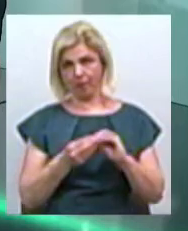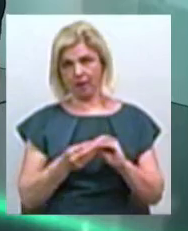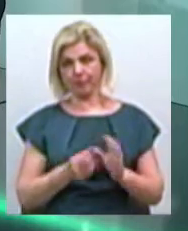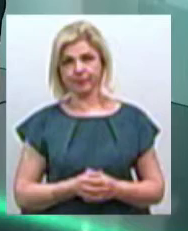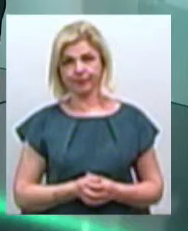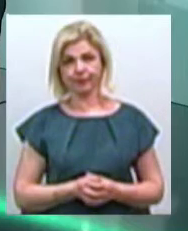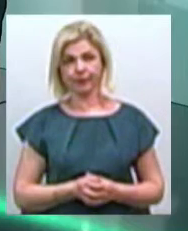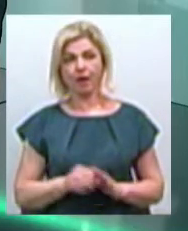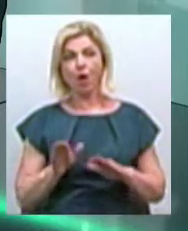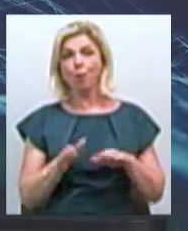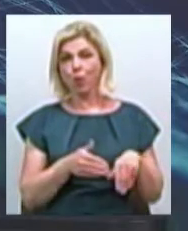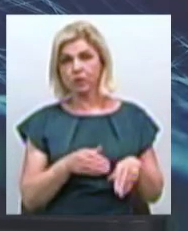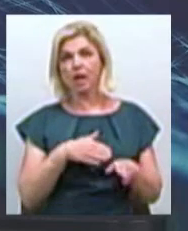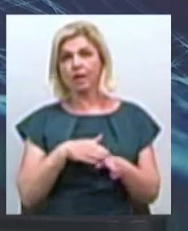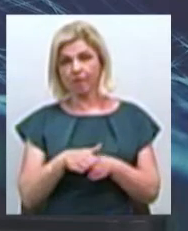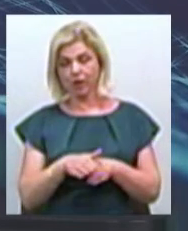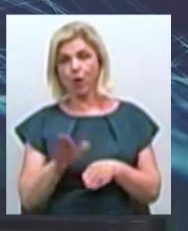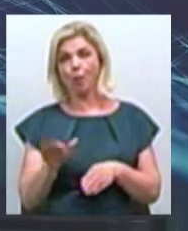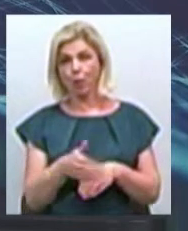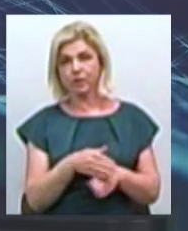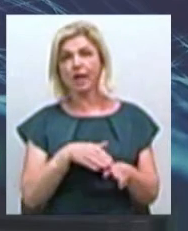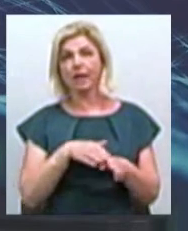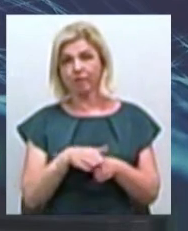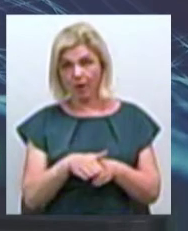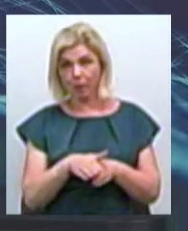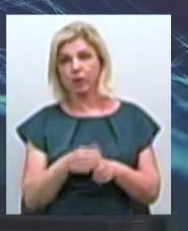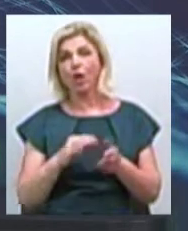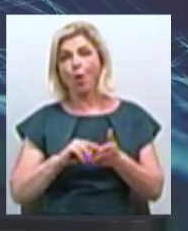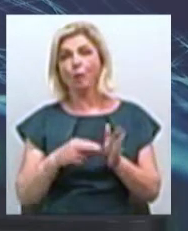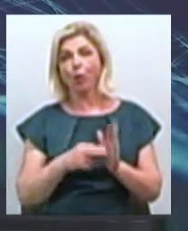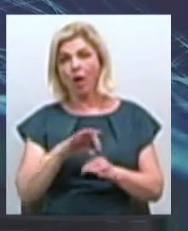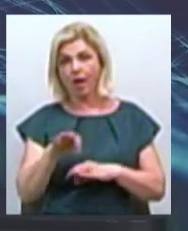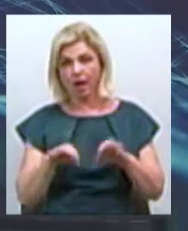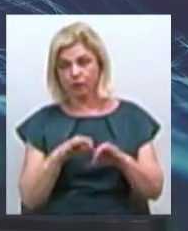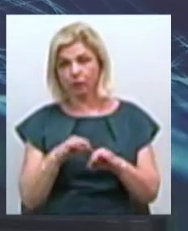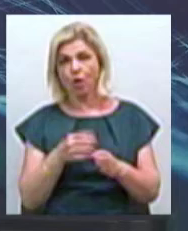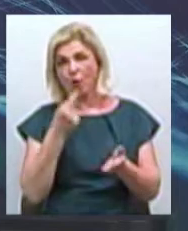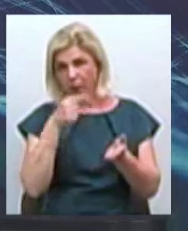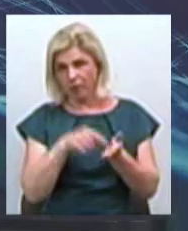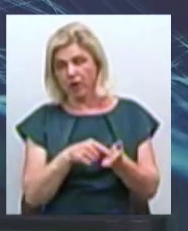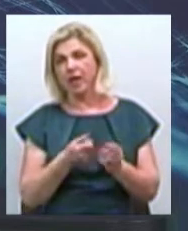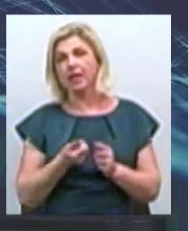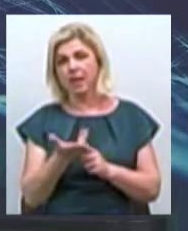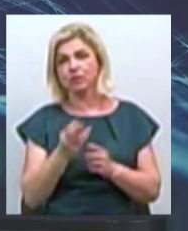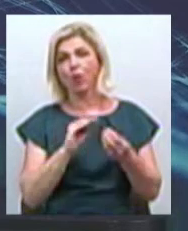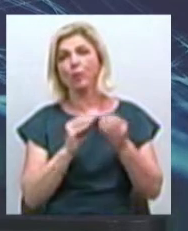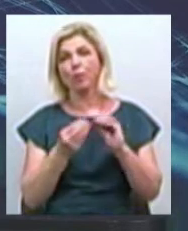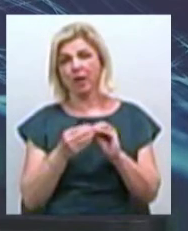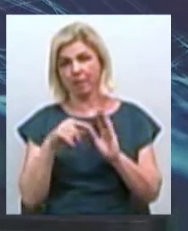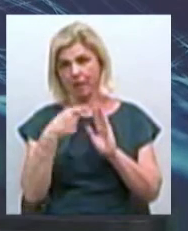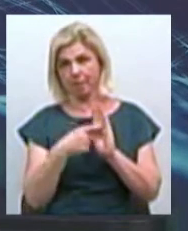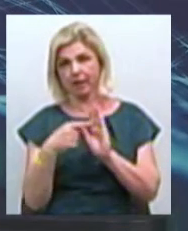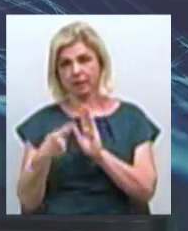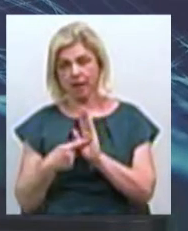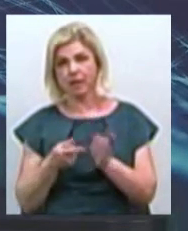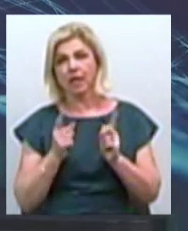Після реалізації, да, як ми, це вже після реалізації самих проєктів громадського бюджету, стикається з декількома проблемними питаннями.